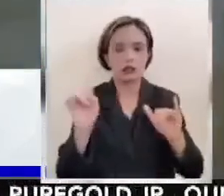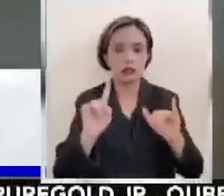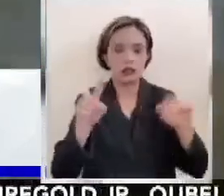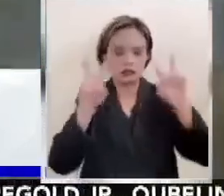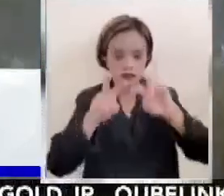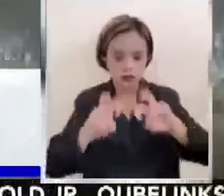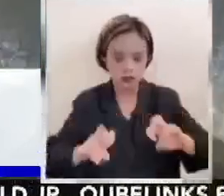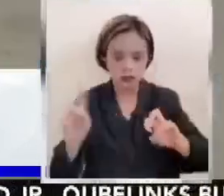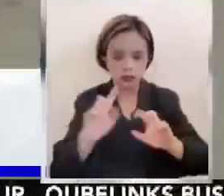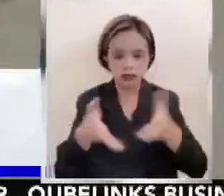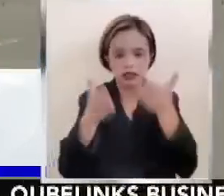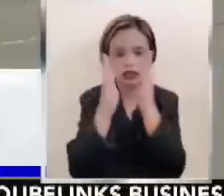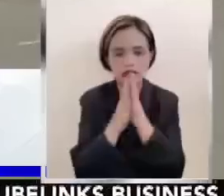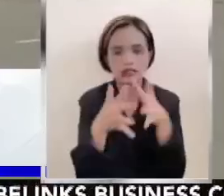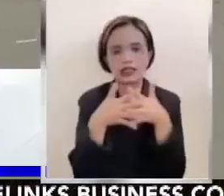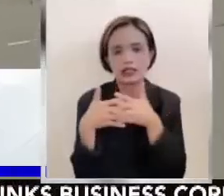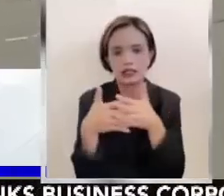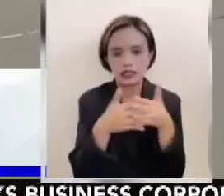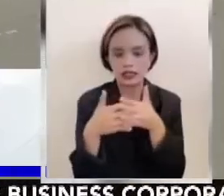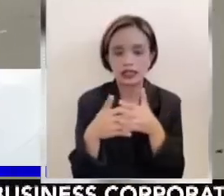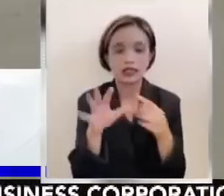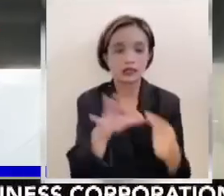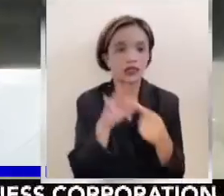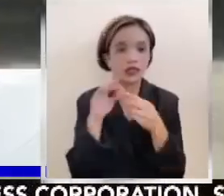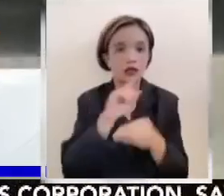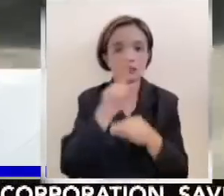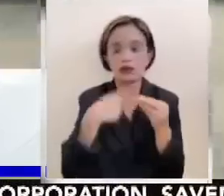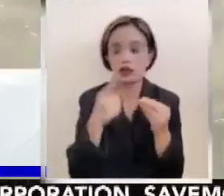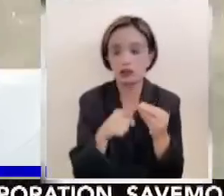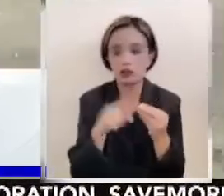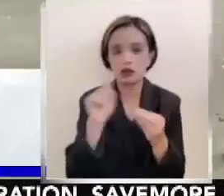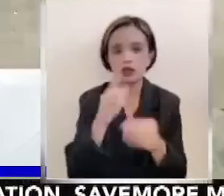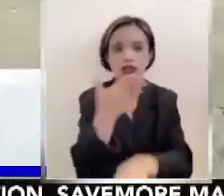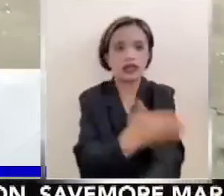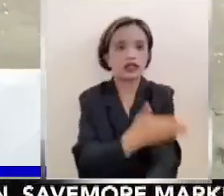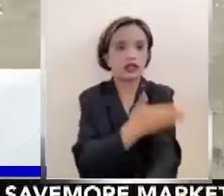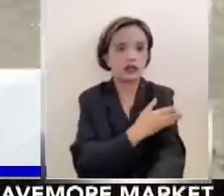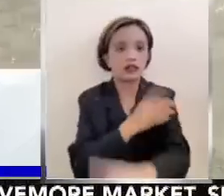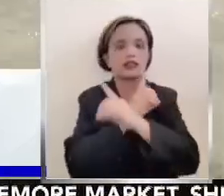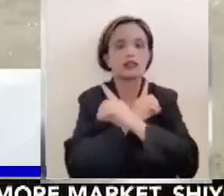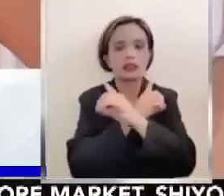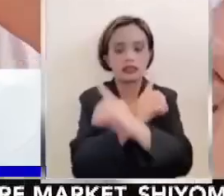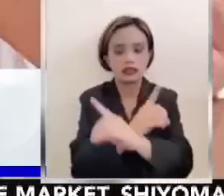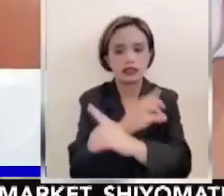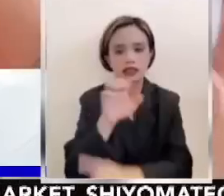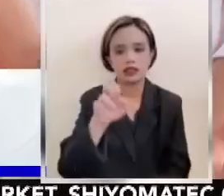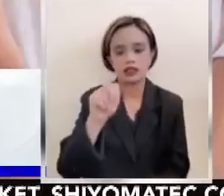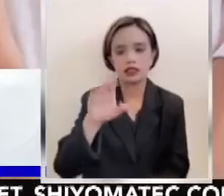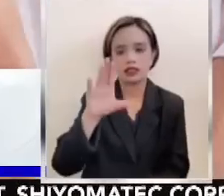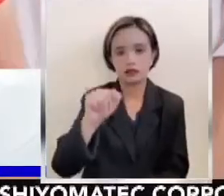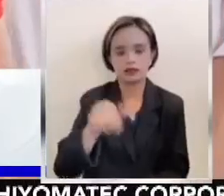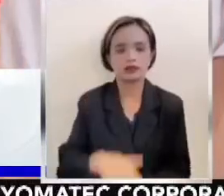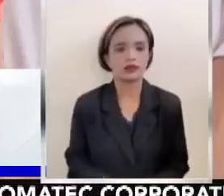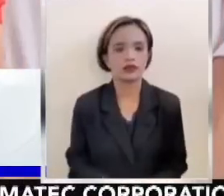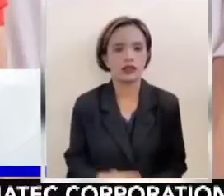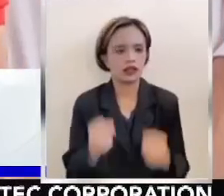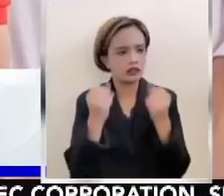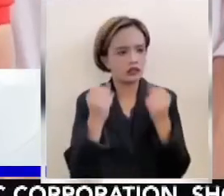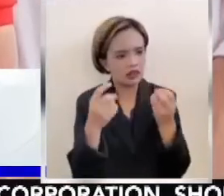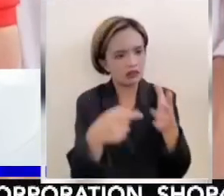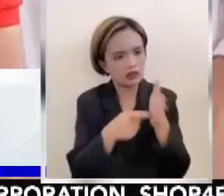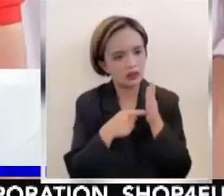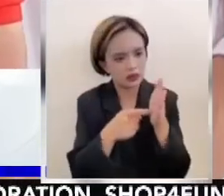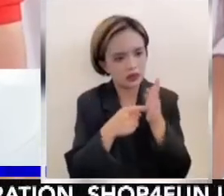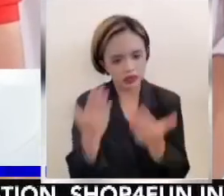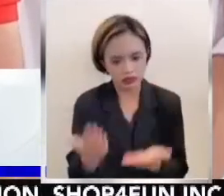ng Amerika, lalo na sa aspeto sa ilalim ng Enhanced Defense Cooperation o EDCA. There have been many requests and proposals from the